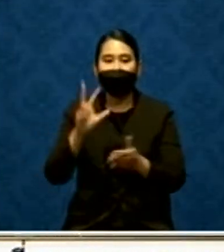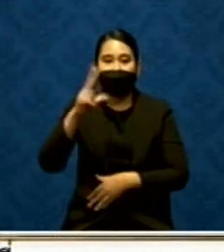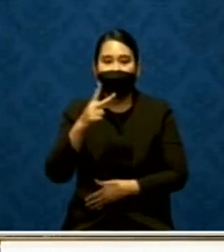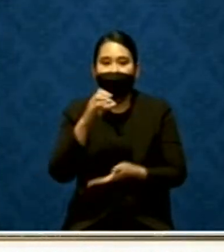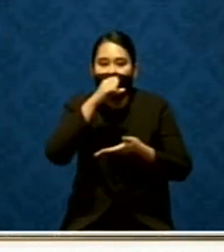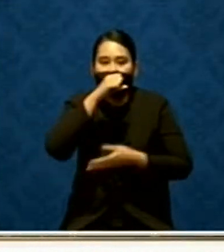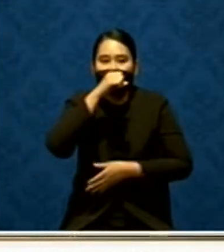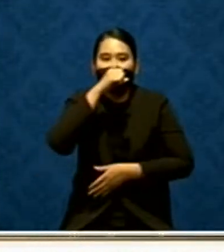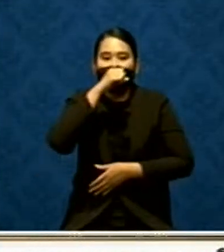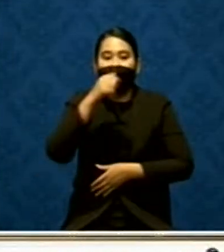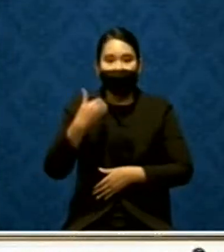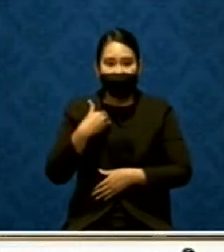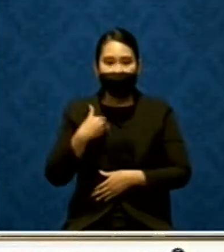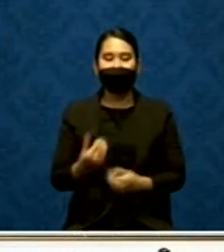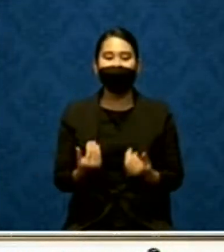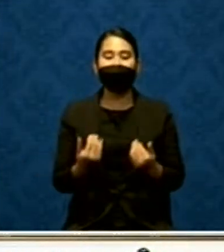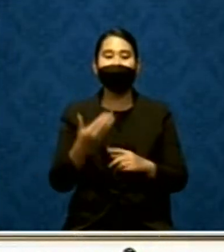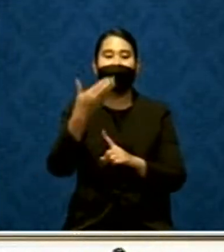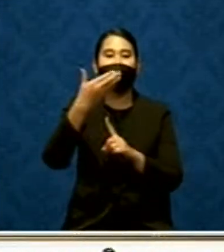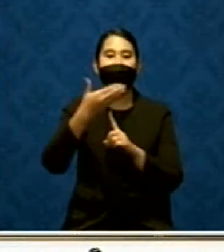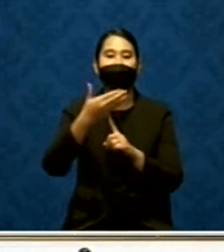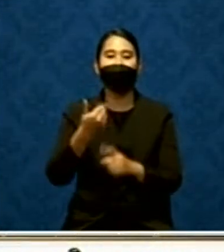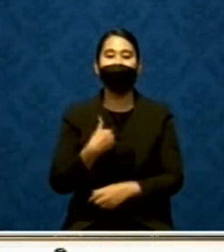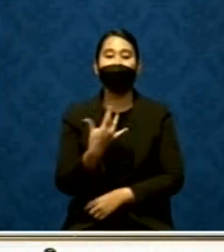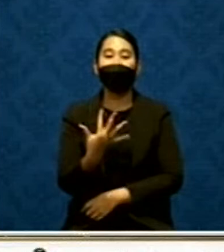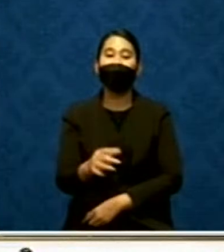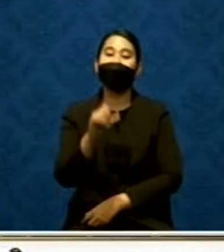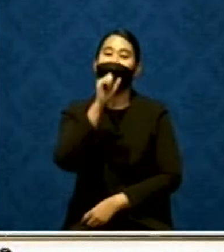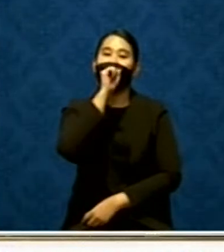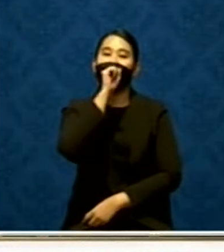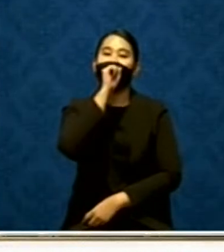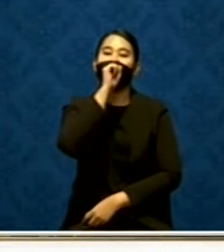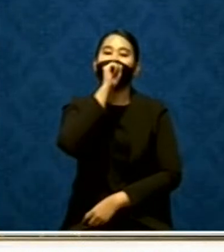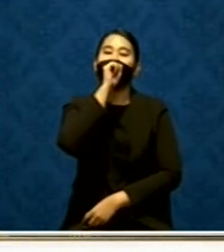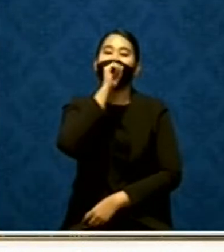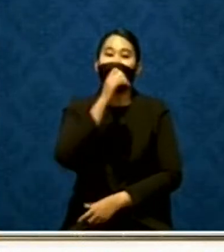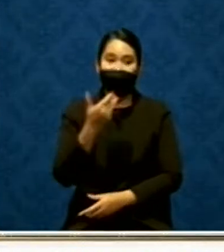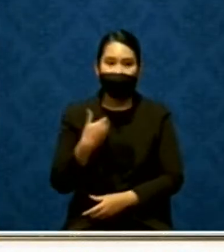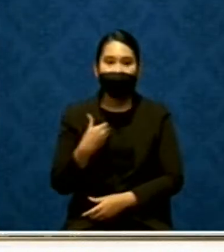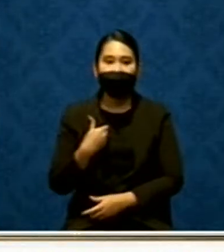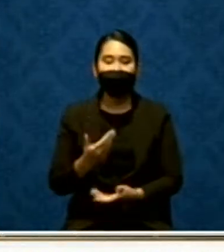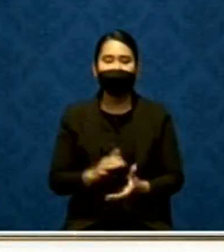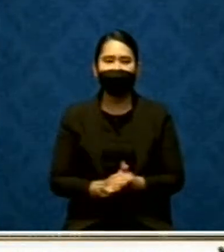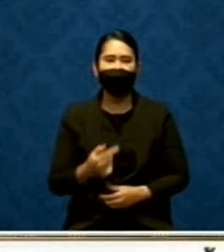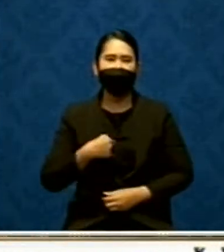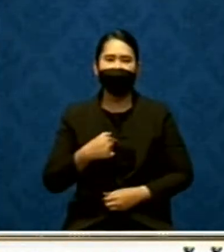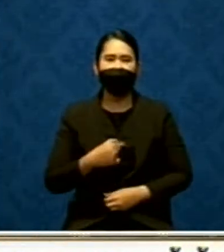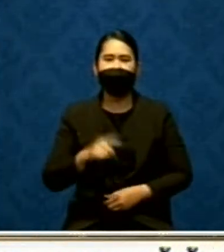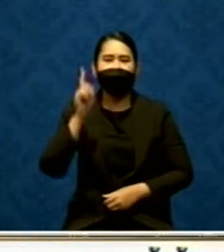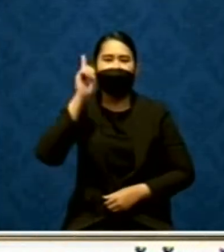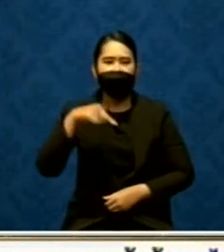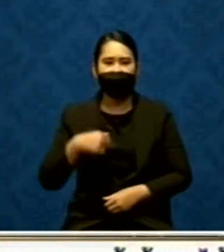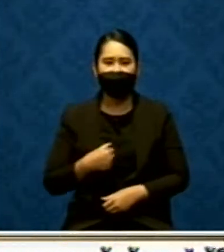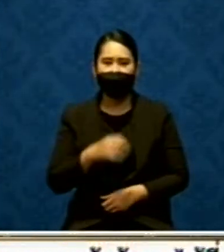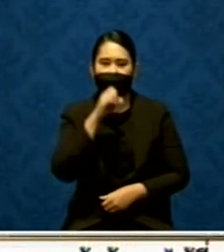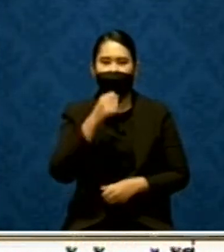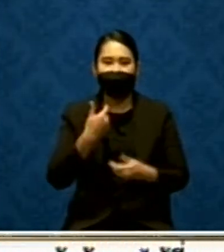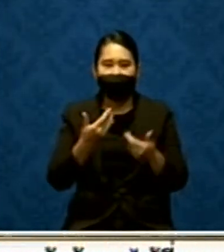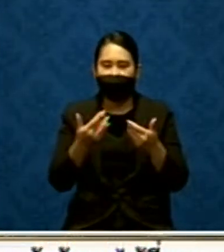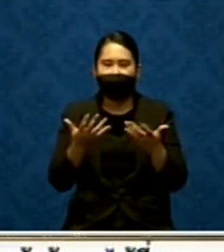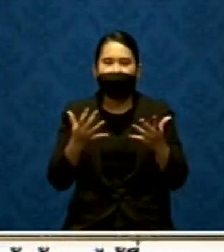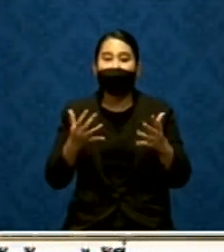ไหมครับไปยืนรอป้ายรถเมย์พวกจะยืนปูนกันอยู่ไหมครับไอเราเป็นคนไม่เสพไม่สูบเราจะต้องรับได้ไห